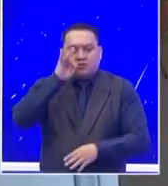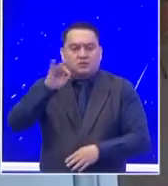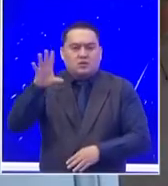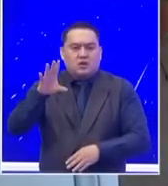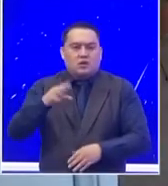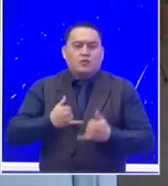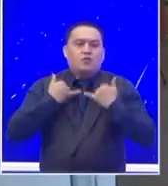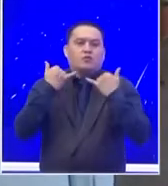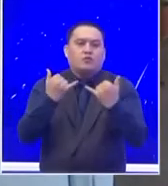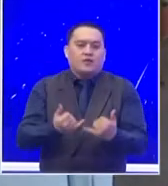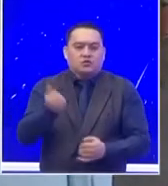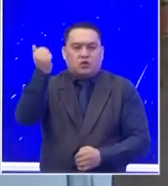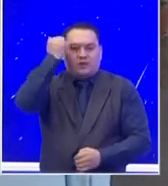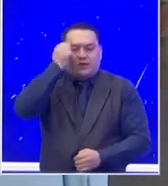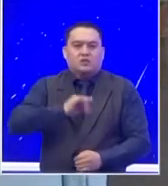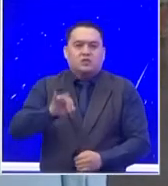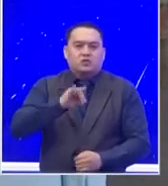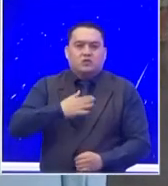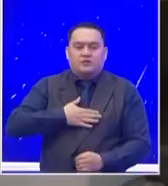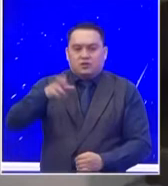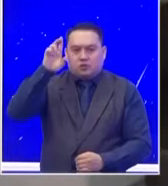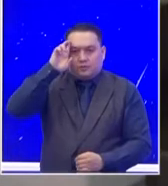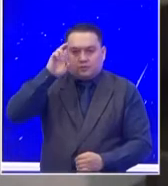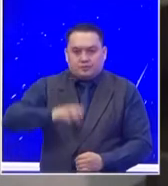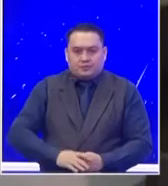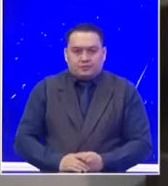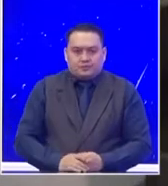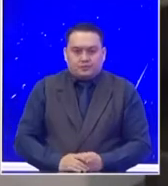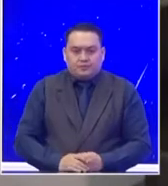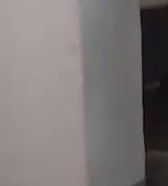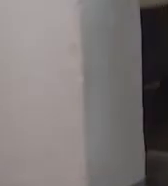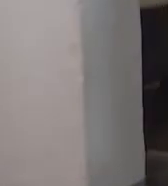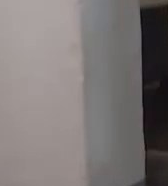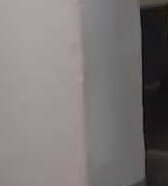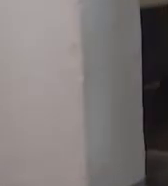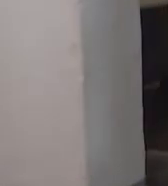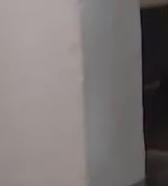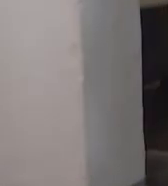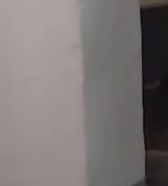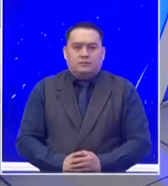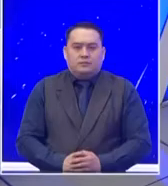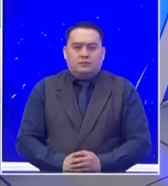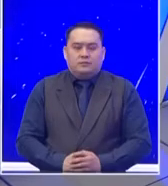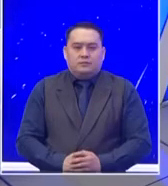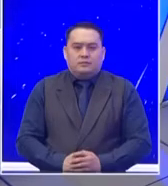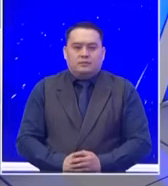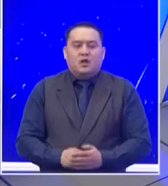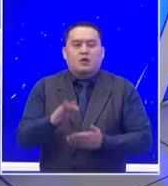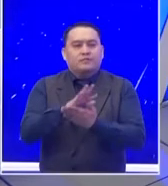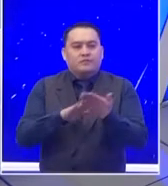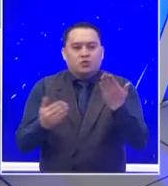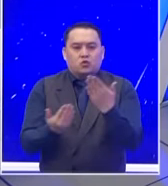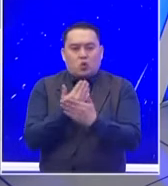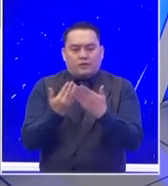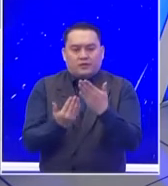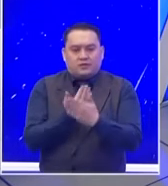конечно, дань памяти и яркая страница в истории нашей страны. Евгения Присяжная, Асет Дюсенбек, телеканал ЖТСУ. Мы продолжаем наш